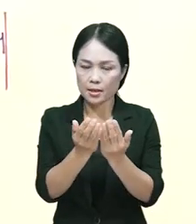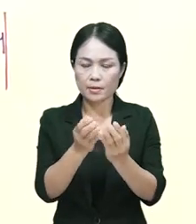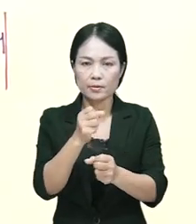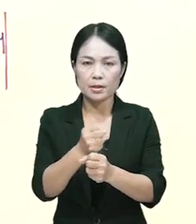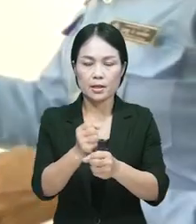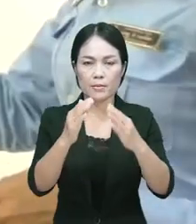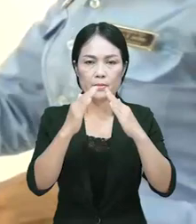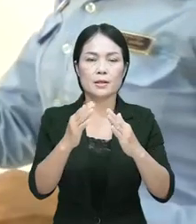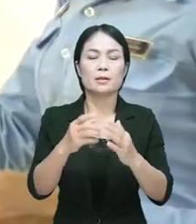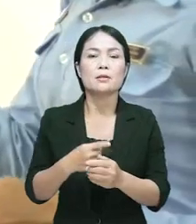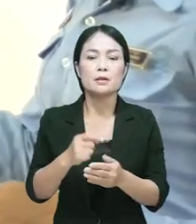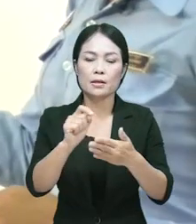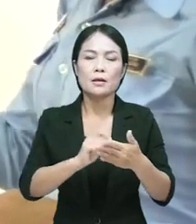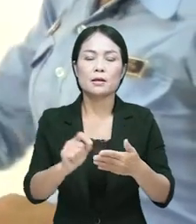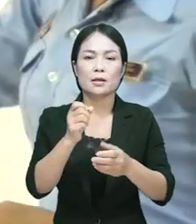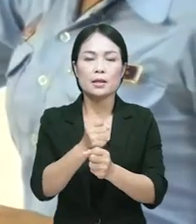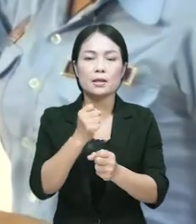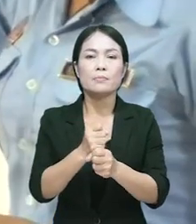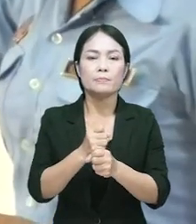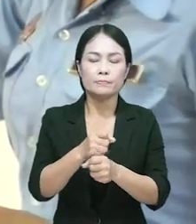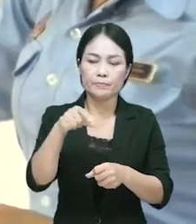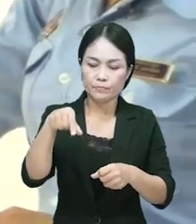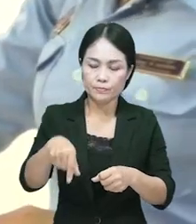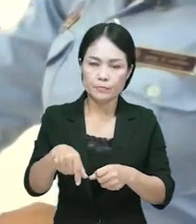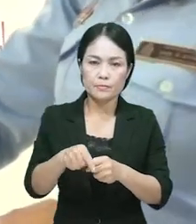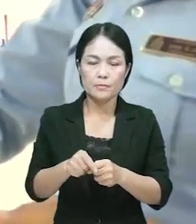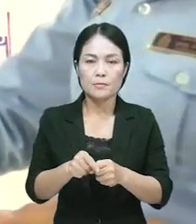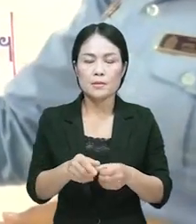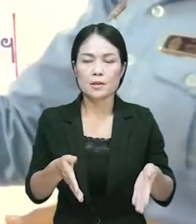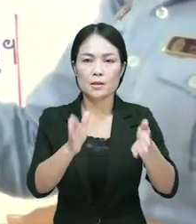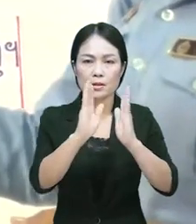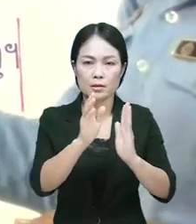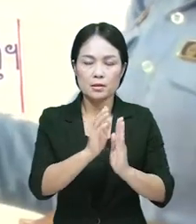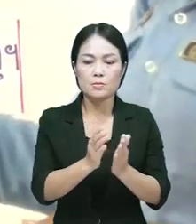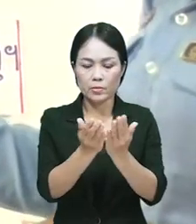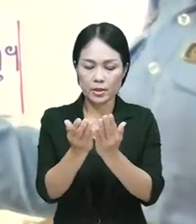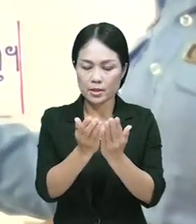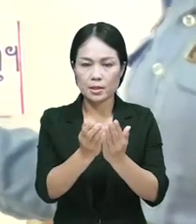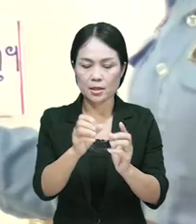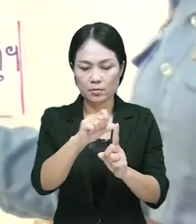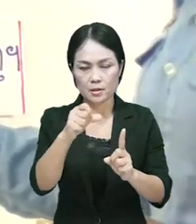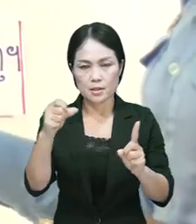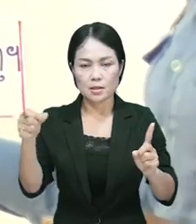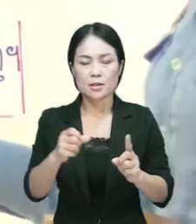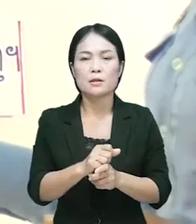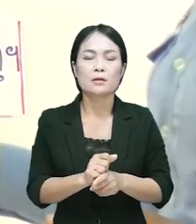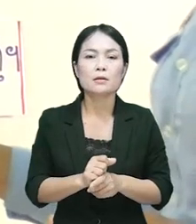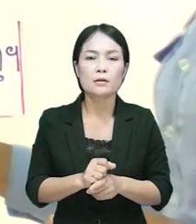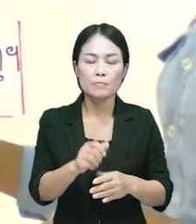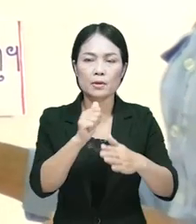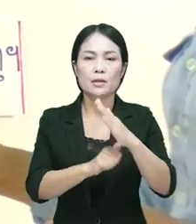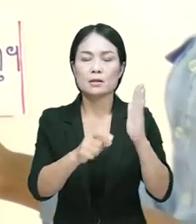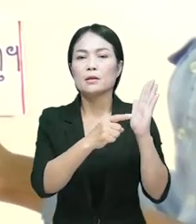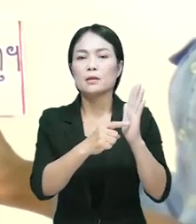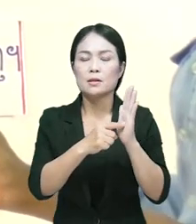ផ្ទះជាមួយអ្នកគ្រូកូនកែកិច្ចការផ្ទះកចអានលបាសនីមួយនីមួយខាងក្រោមរួចប